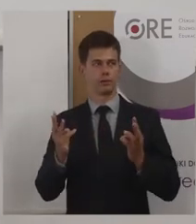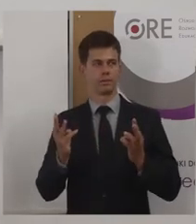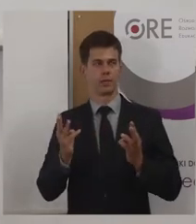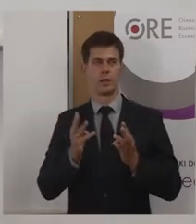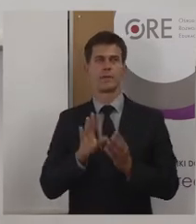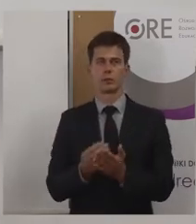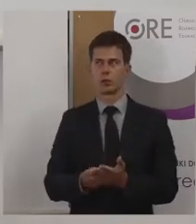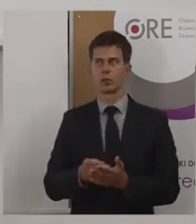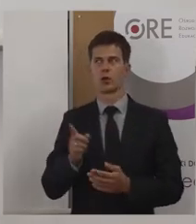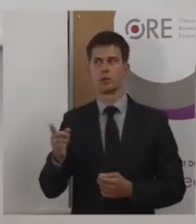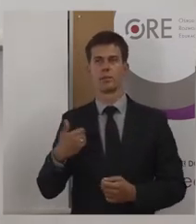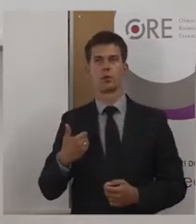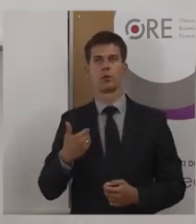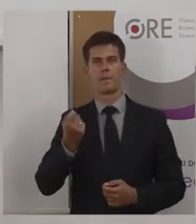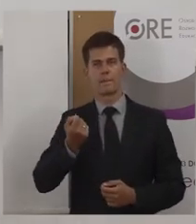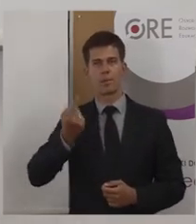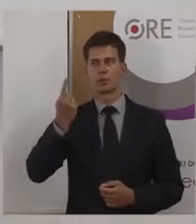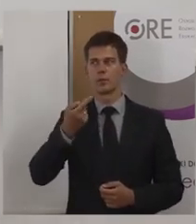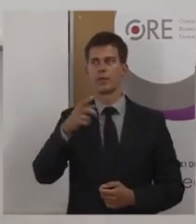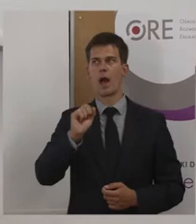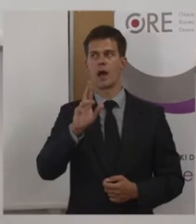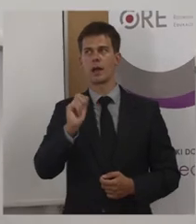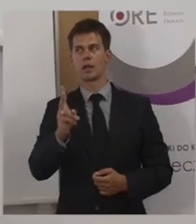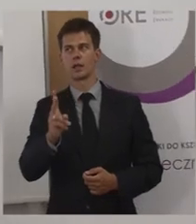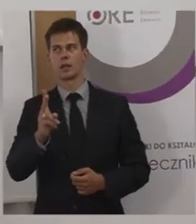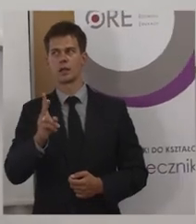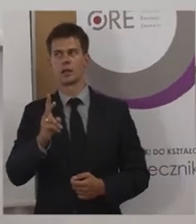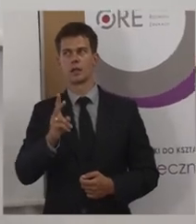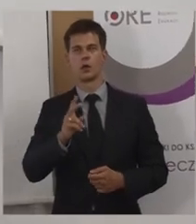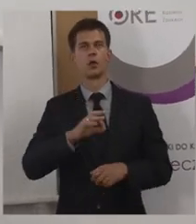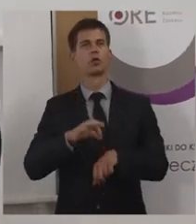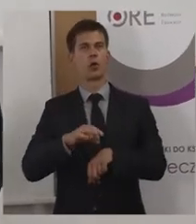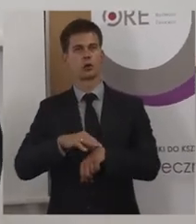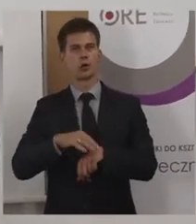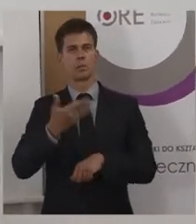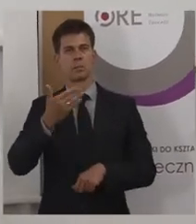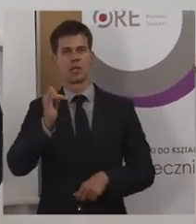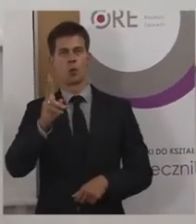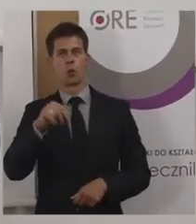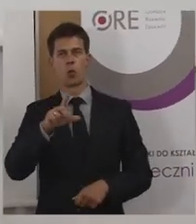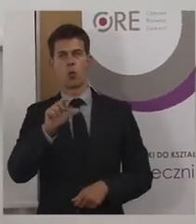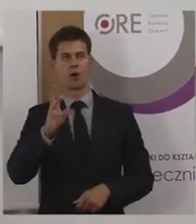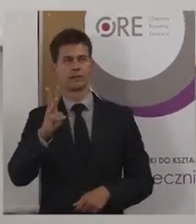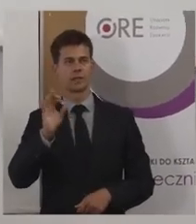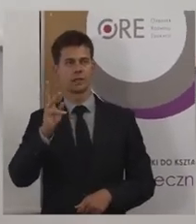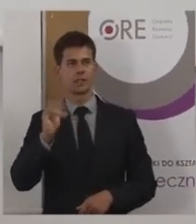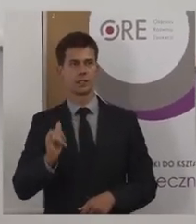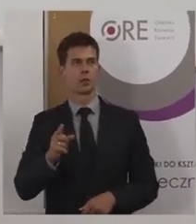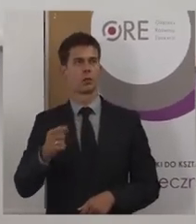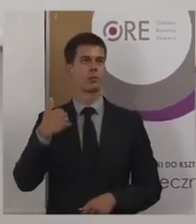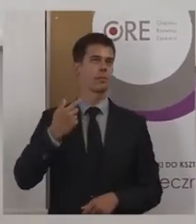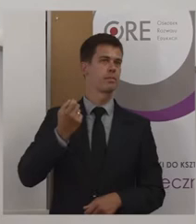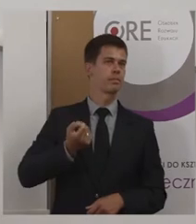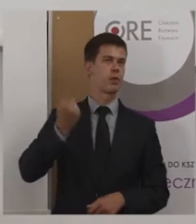Mianowicie, no to był pomysł pana Darka, doktora Migułowskiego, który podpowiedział nam